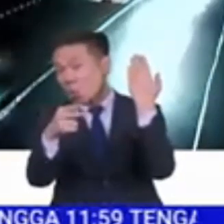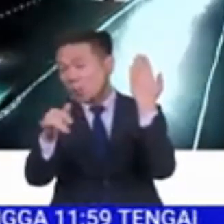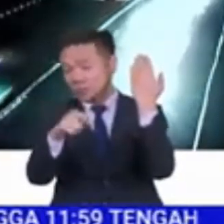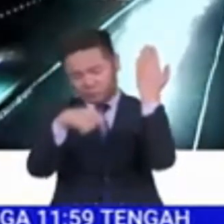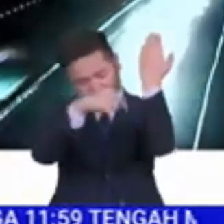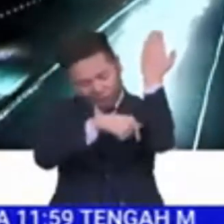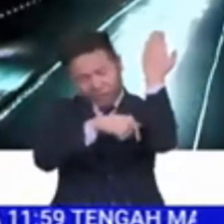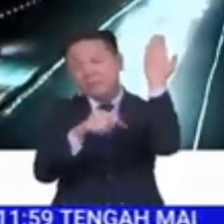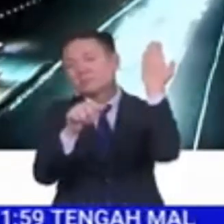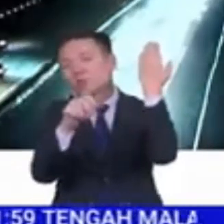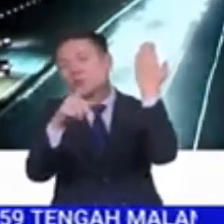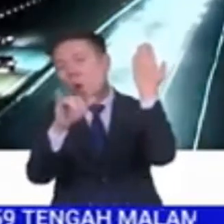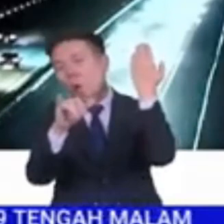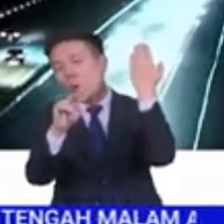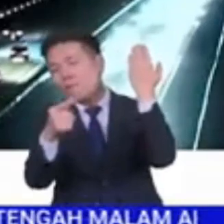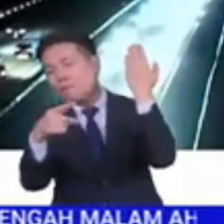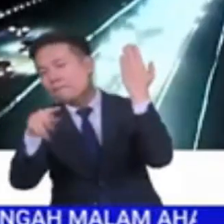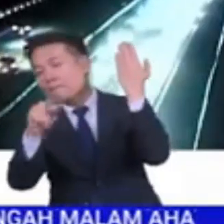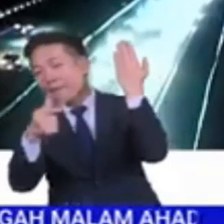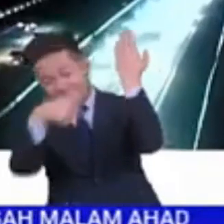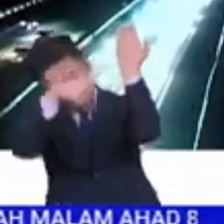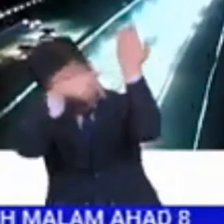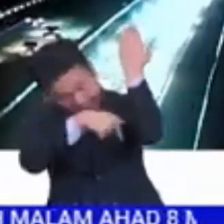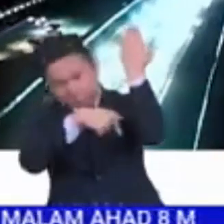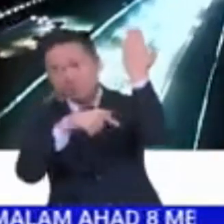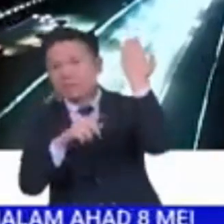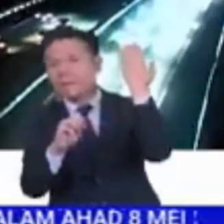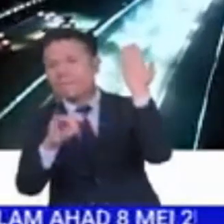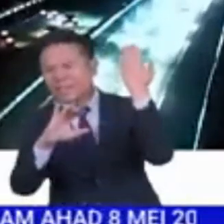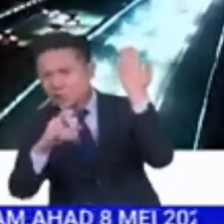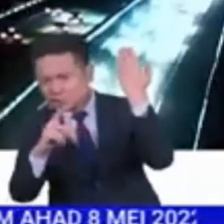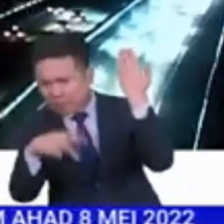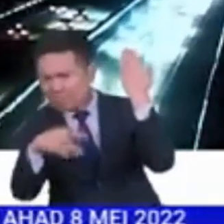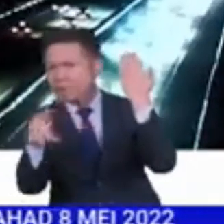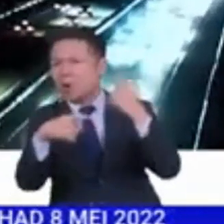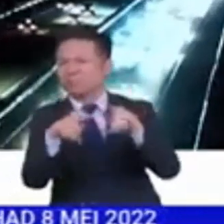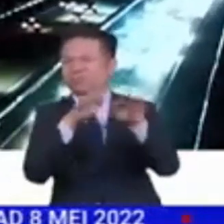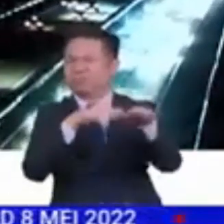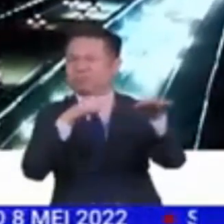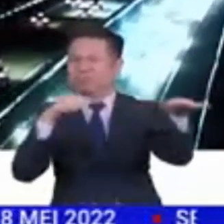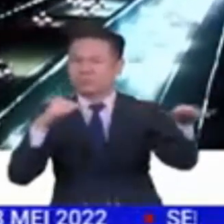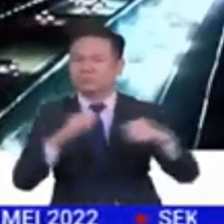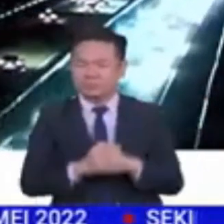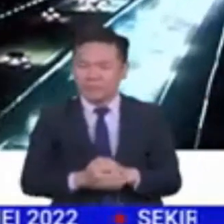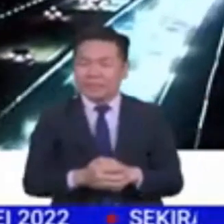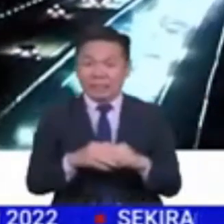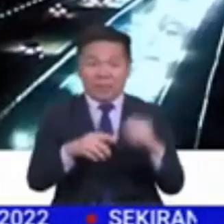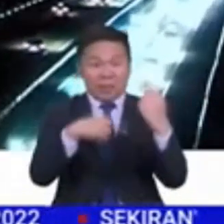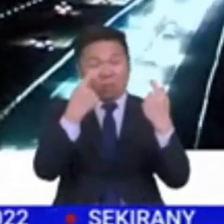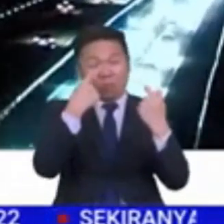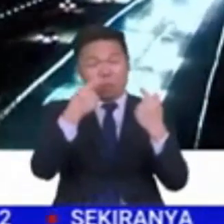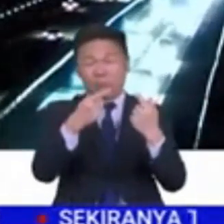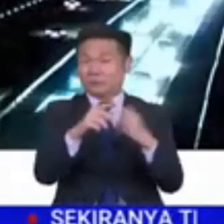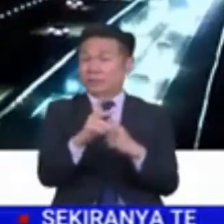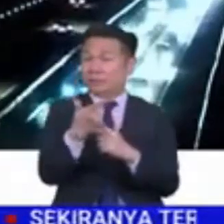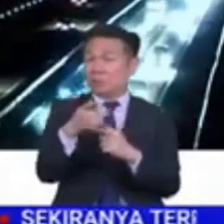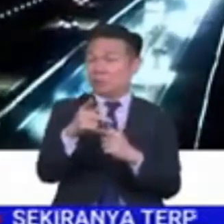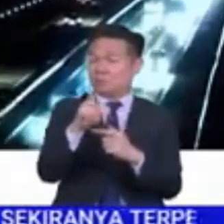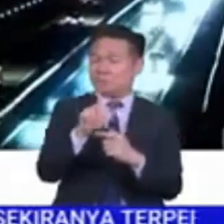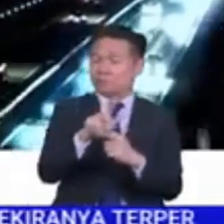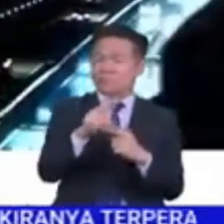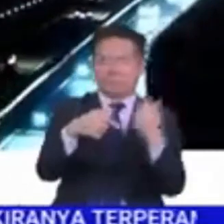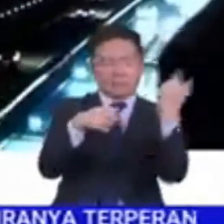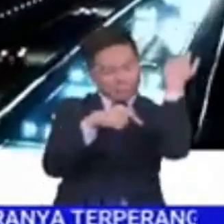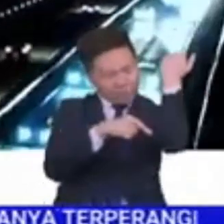perlahan 10 km dari Yong Peng Selatan ke Air Hitam dan perlahan 36 km dari Macap